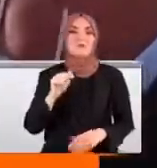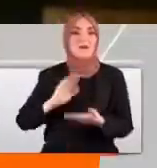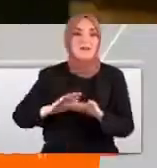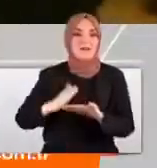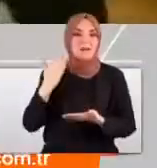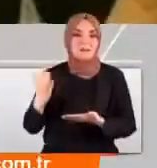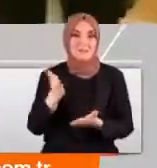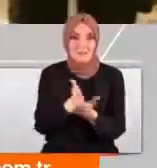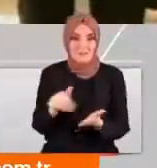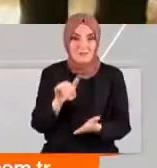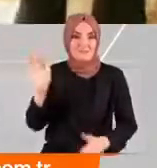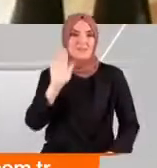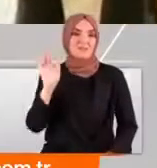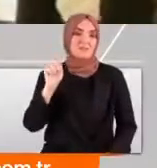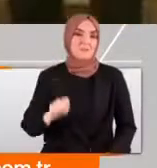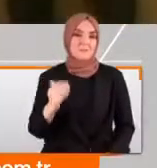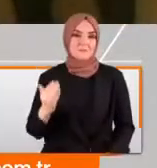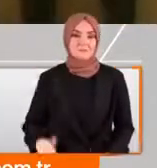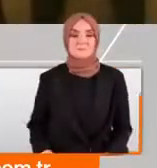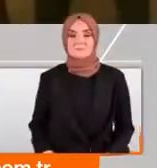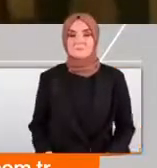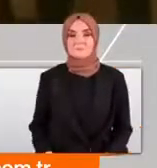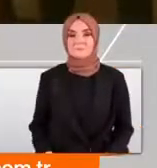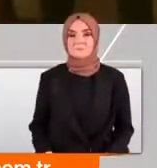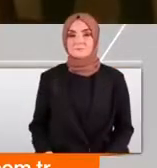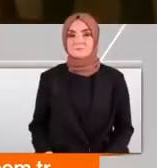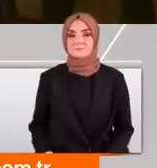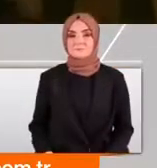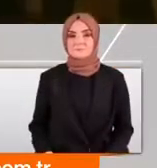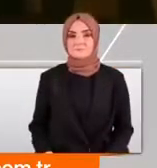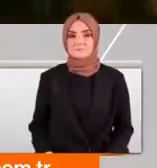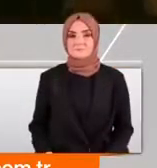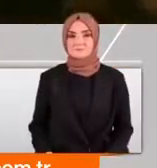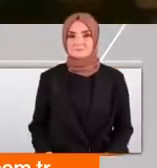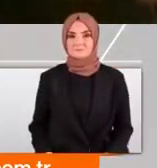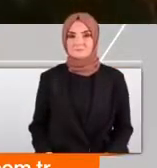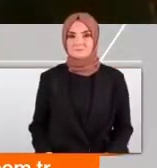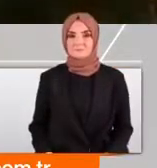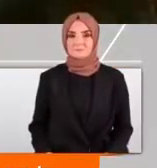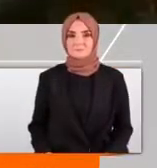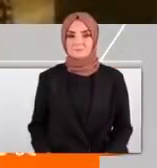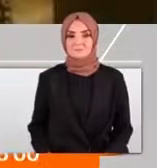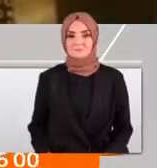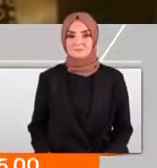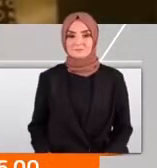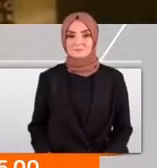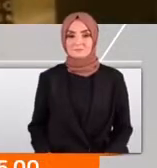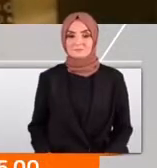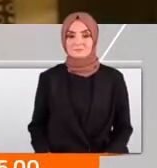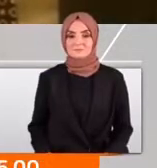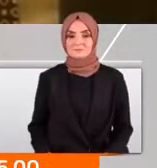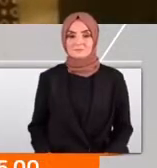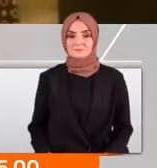etti. Rabbim inşallah sevgili Habibinin Livaül Hamd ismiyle müsemma sancağı